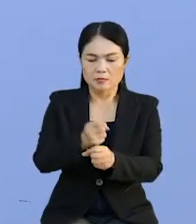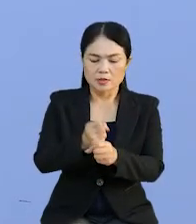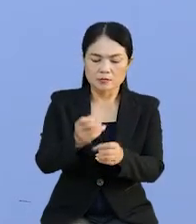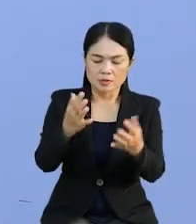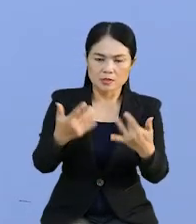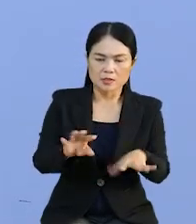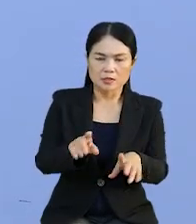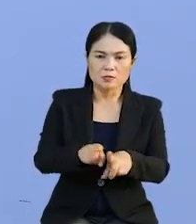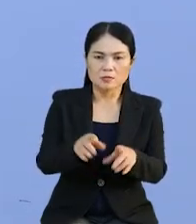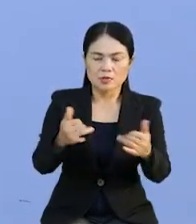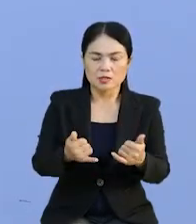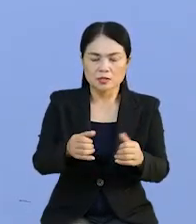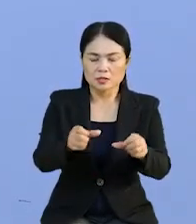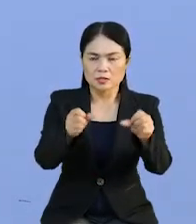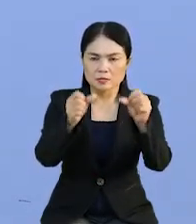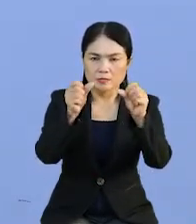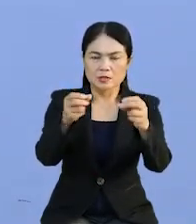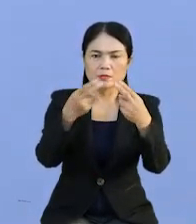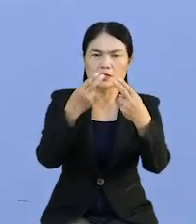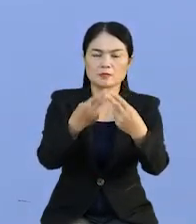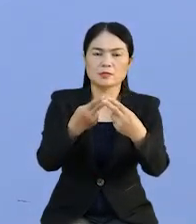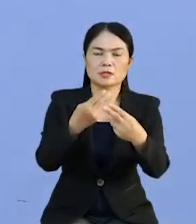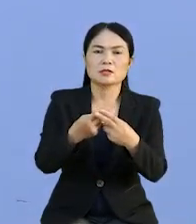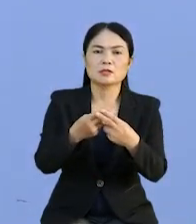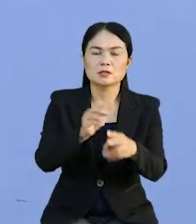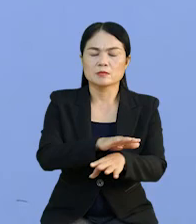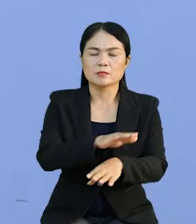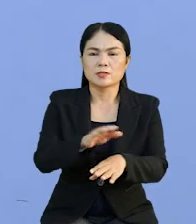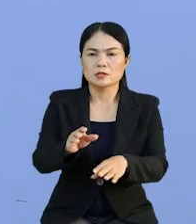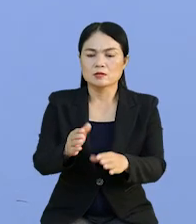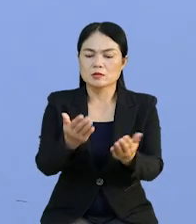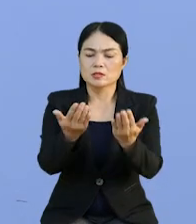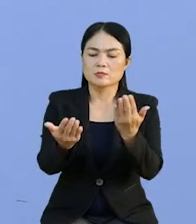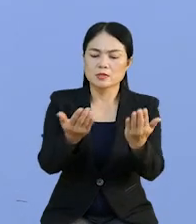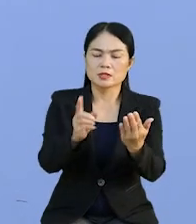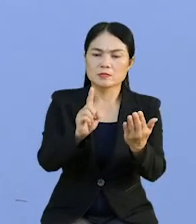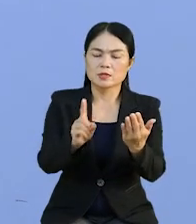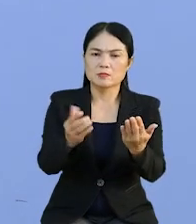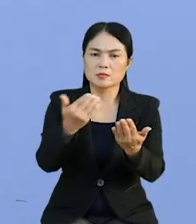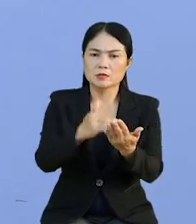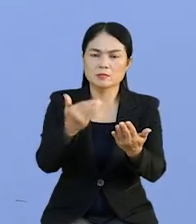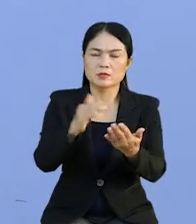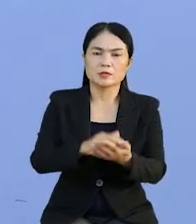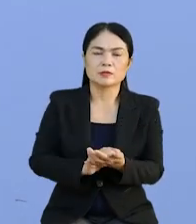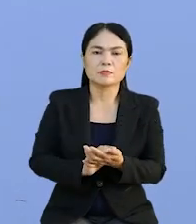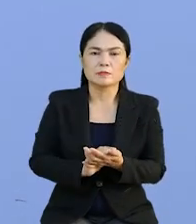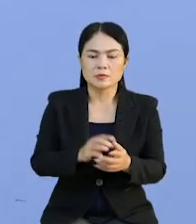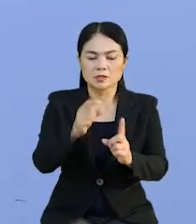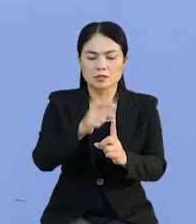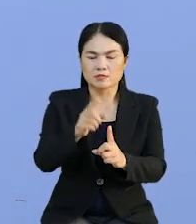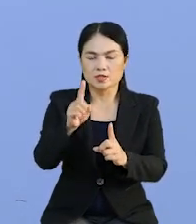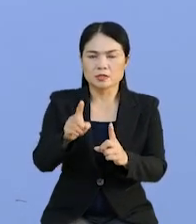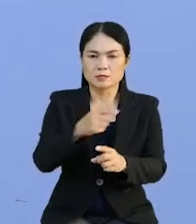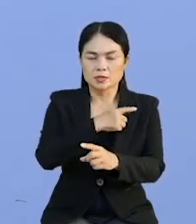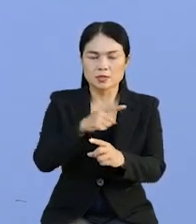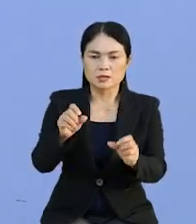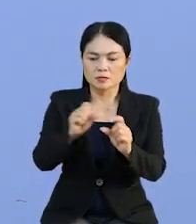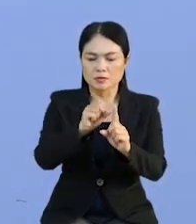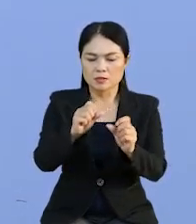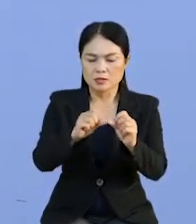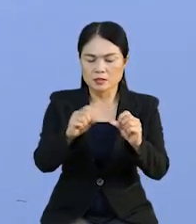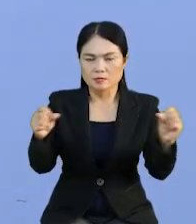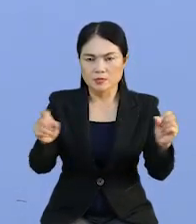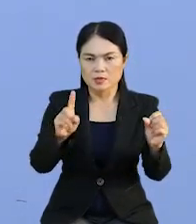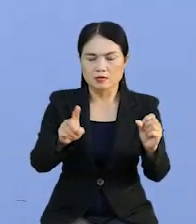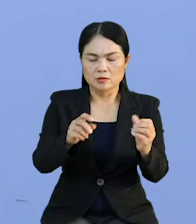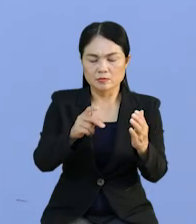ចរាល់ហើយដូច្នេះលោកគ្រូបិទចម្លើយតែម្ដងណាឲ្យកូនផ្ទៀងម្ដងមួយណាកូនណាអញ្ចឹងពាក្យទី1របស់យើងក្នុងលបាស់ទី1